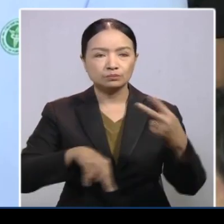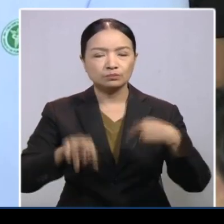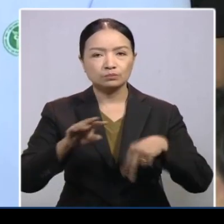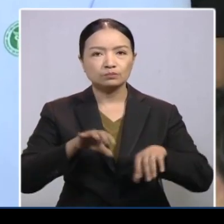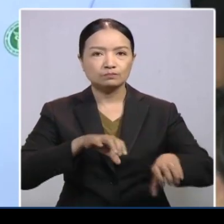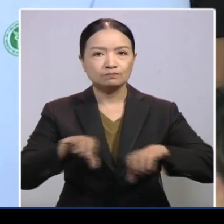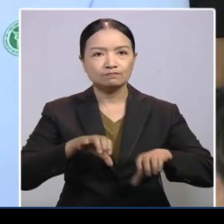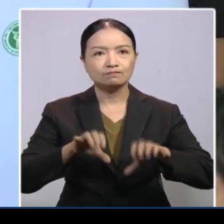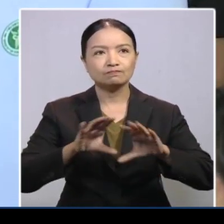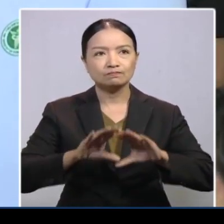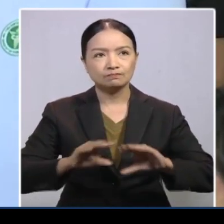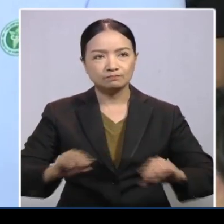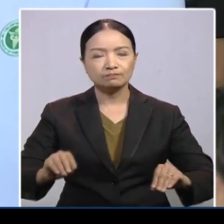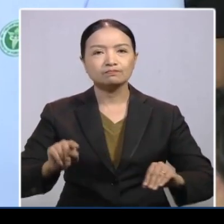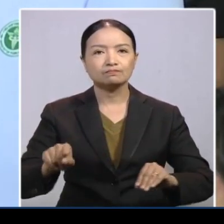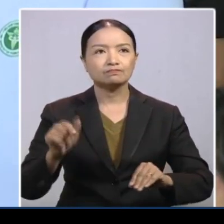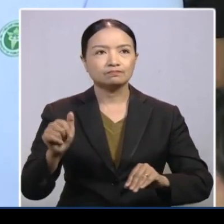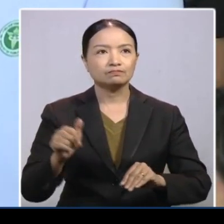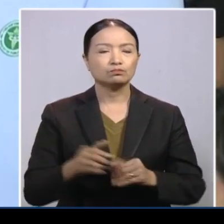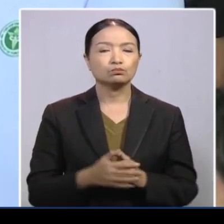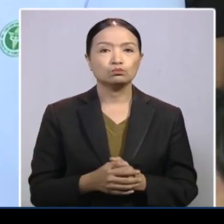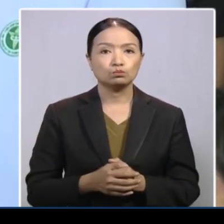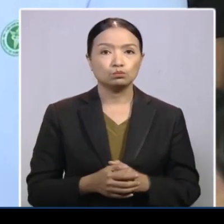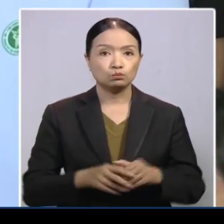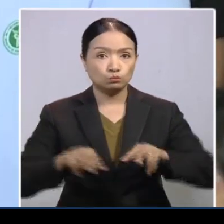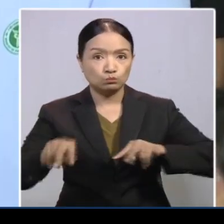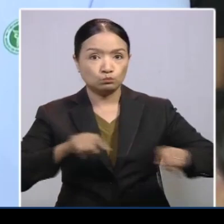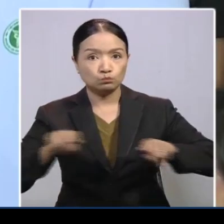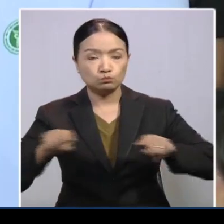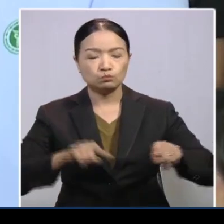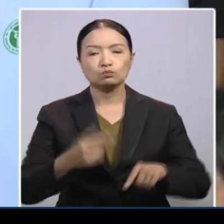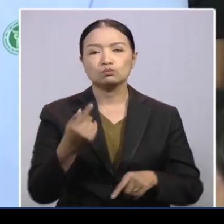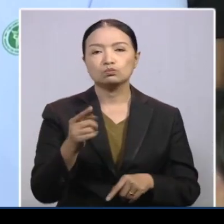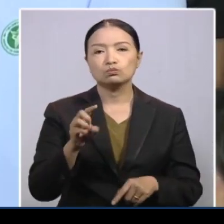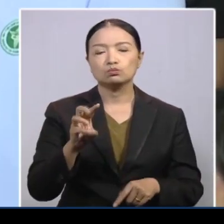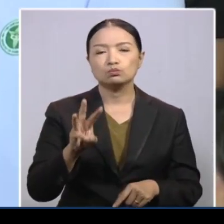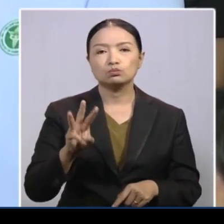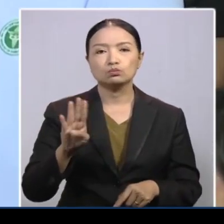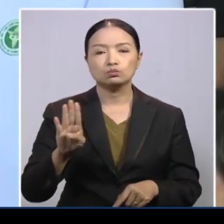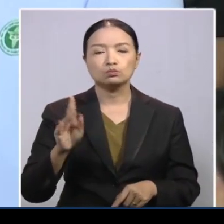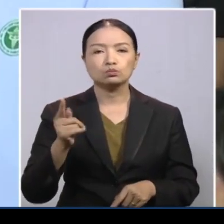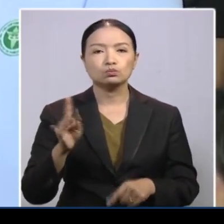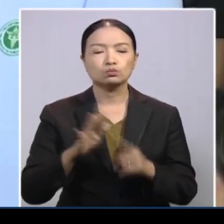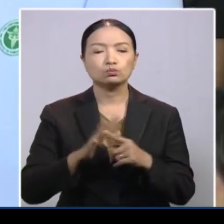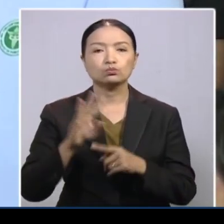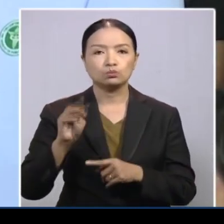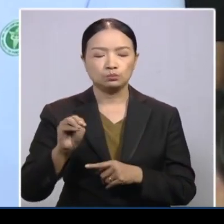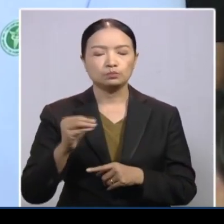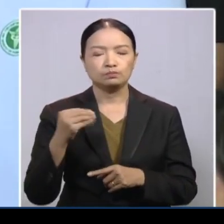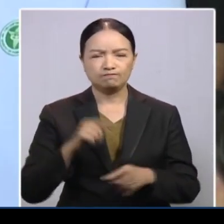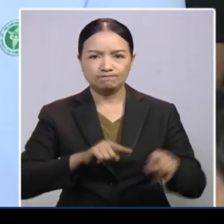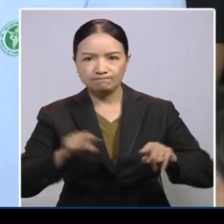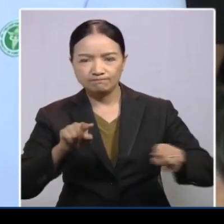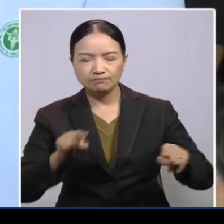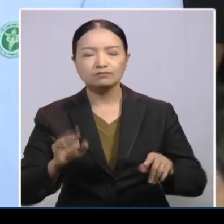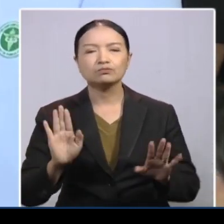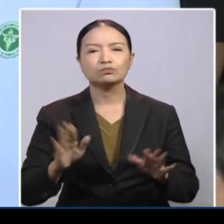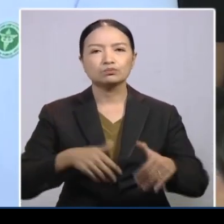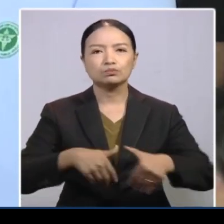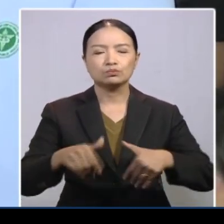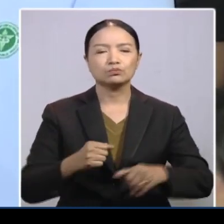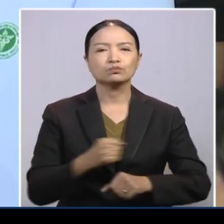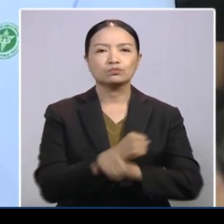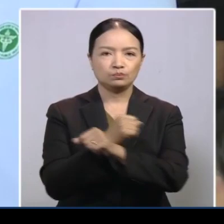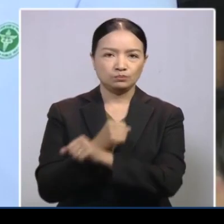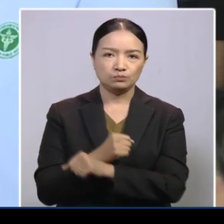การณ์การควบคุมสถานการณ์นี่ไม่ได้หมายความว่าทุกอย่างจะสงบนะครับแต่ในมุมของพี่น้องประชาชนนี่ก็จะได้รับความปลอดภัย